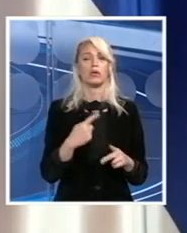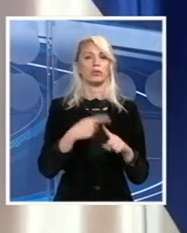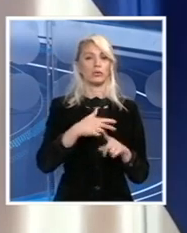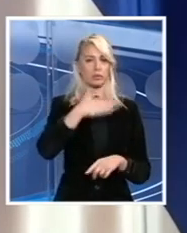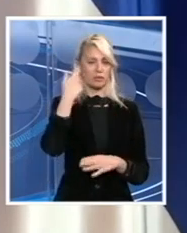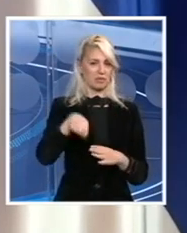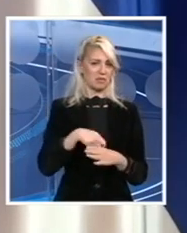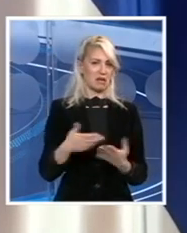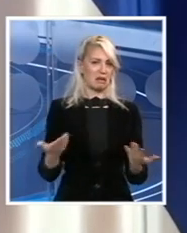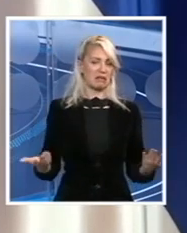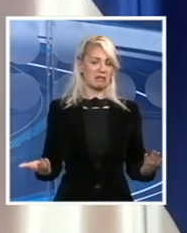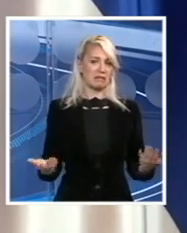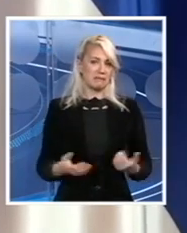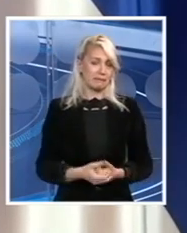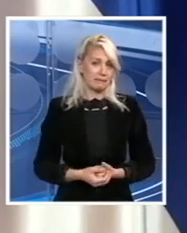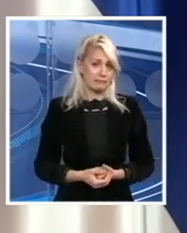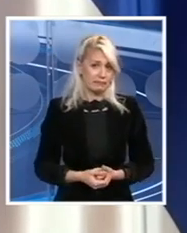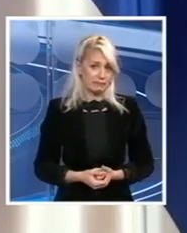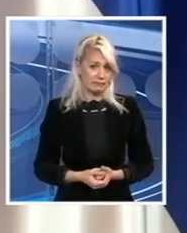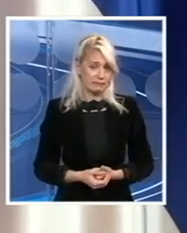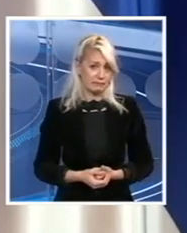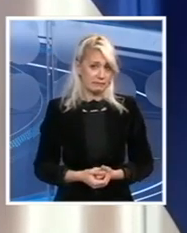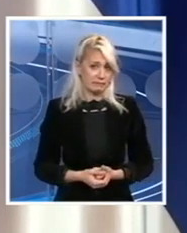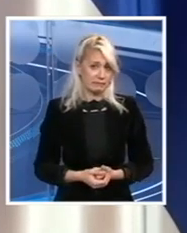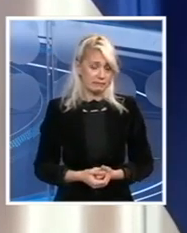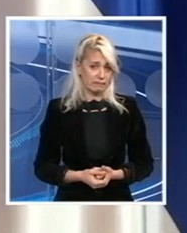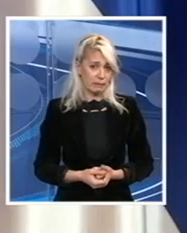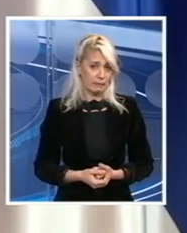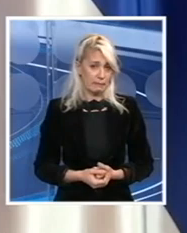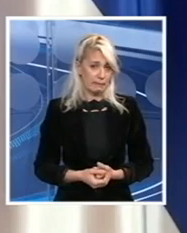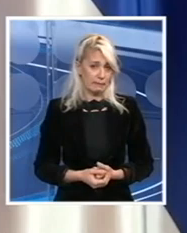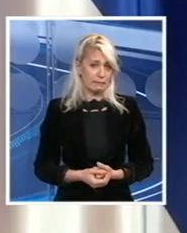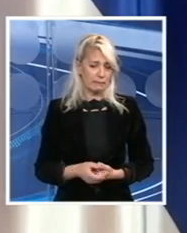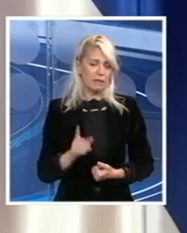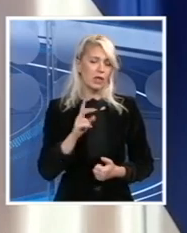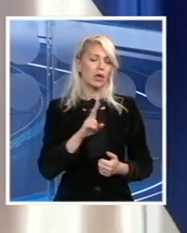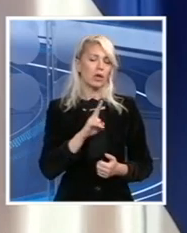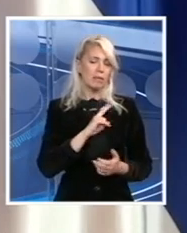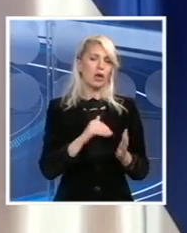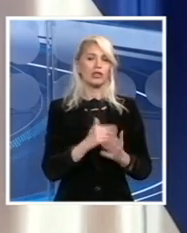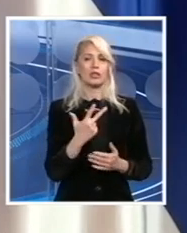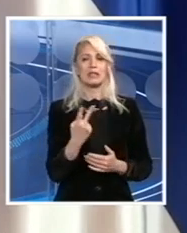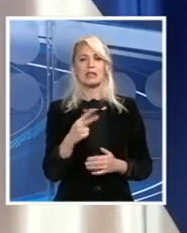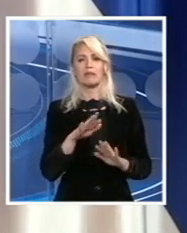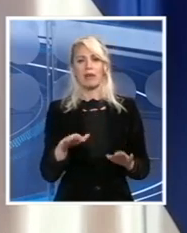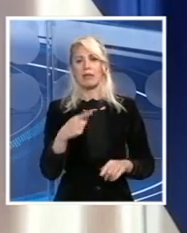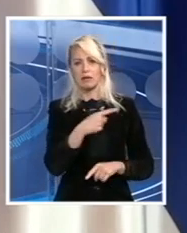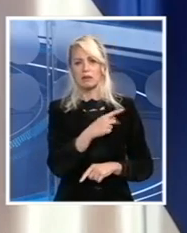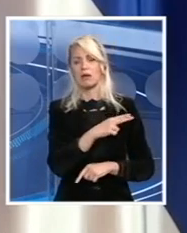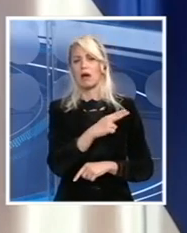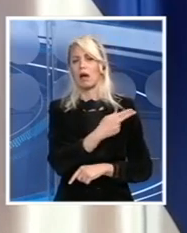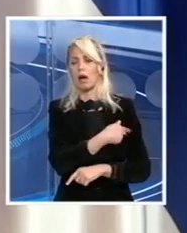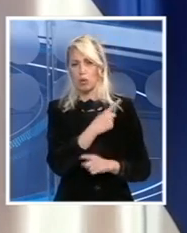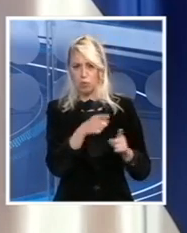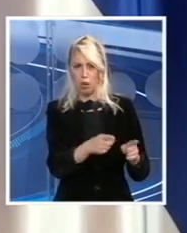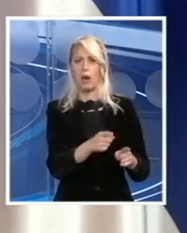mislim, imamo još uvek, imamo, kao što sam i rekao, 32 još uvek dece